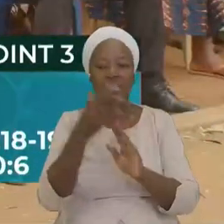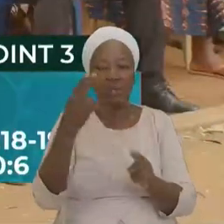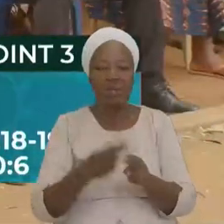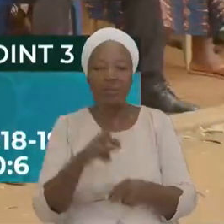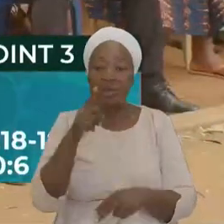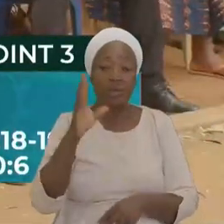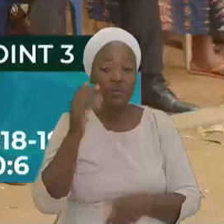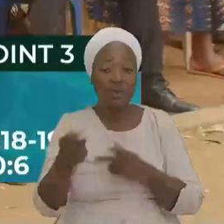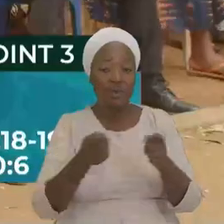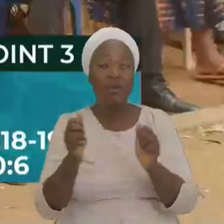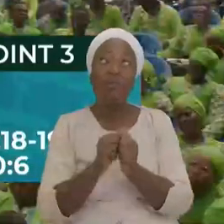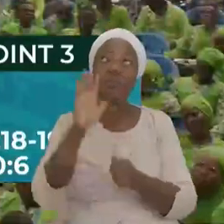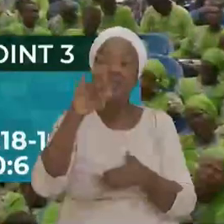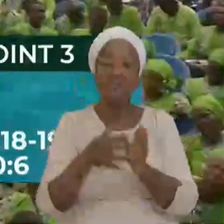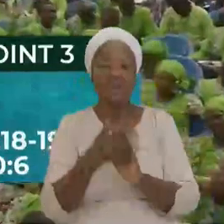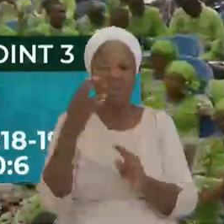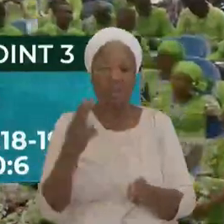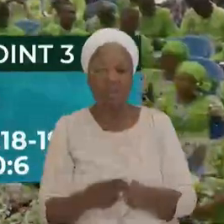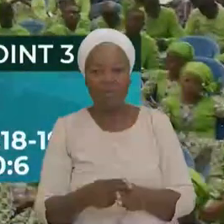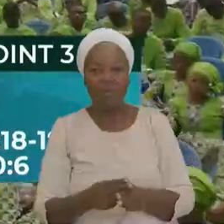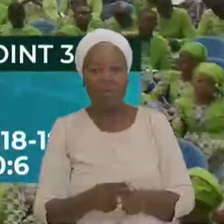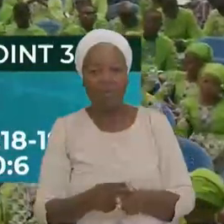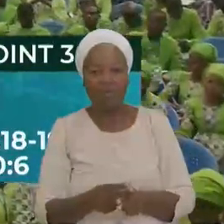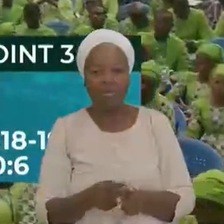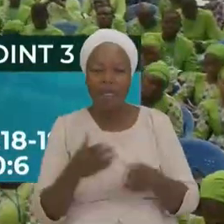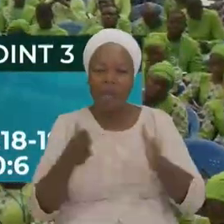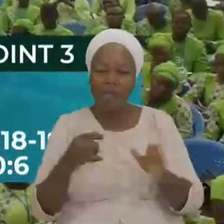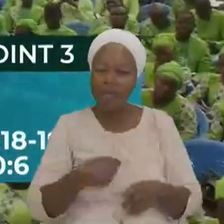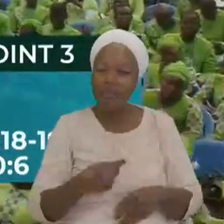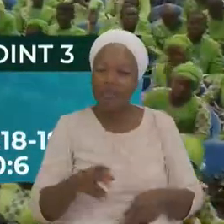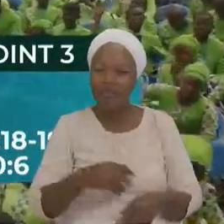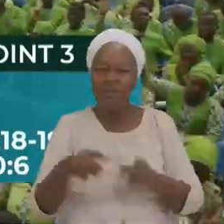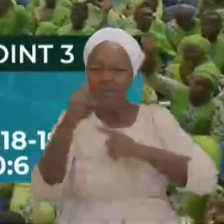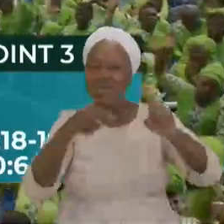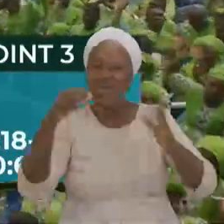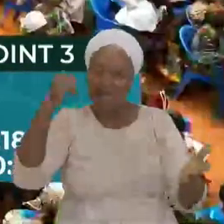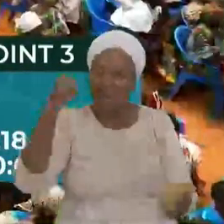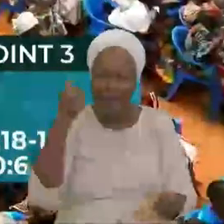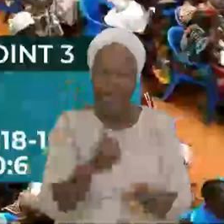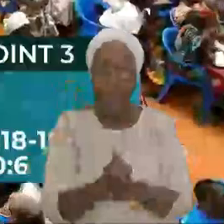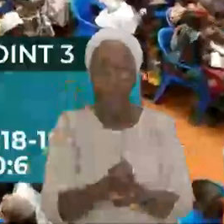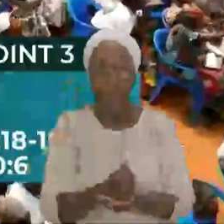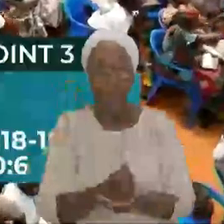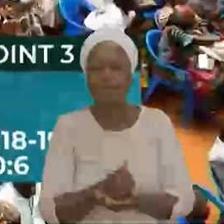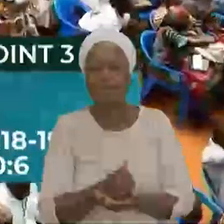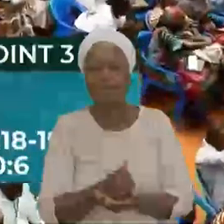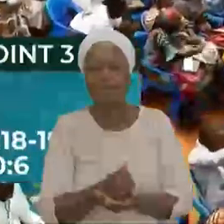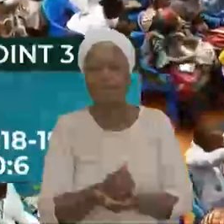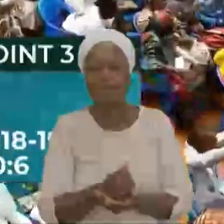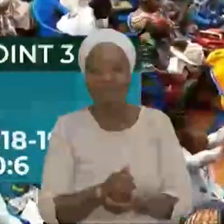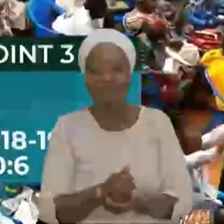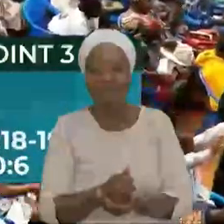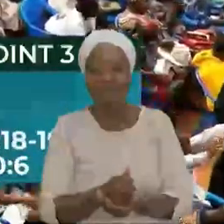Tu régneras avec lui. Tu régneras avec lui. Je vais entendre ton